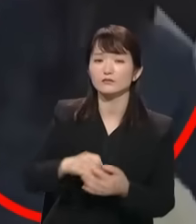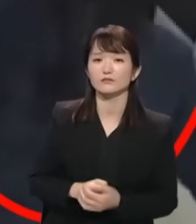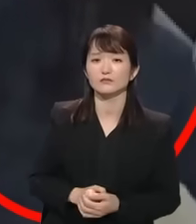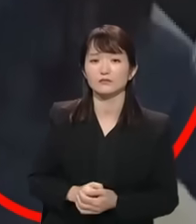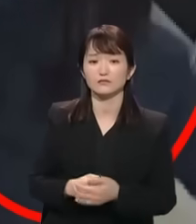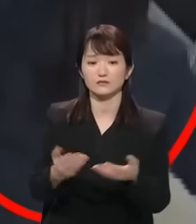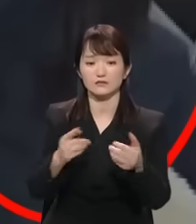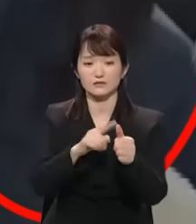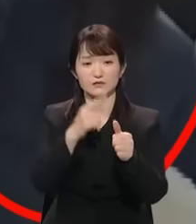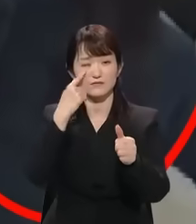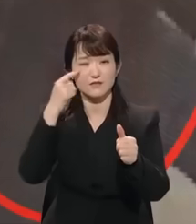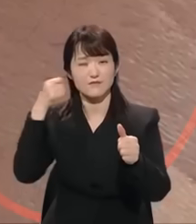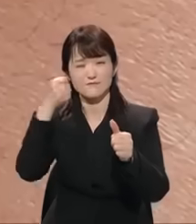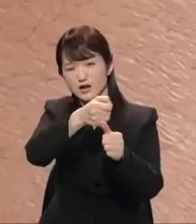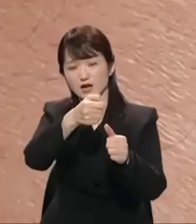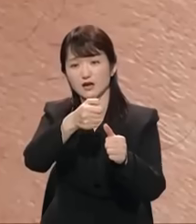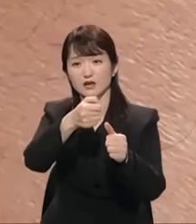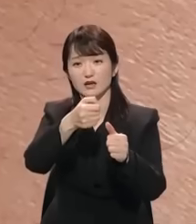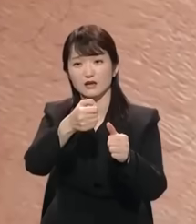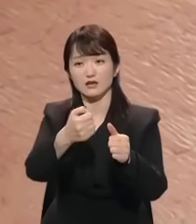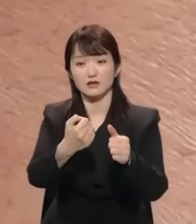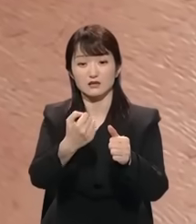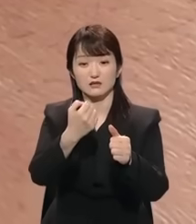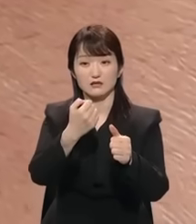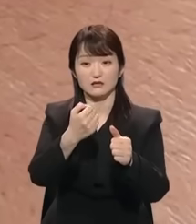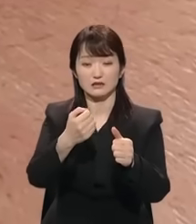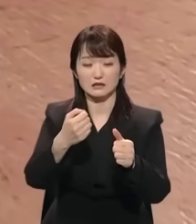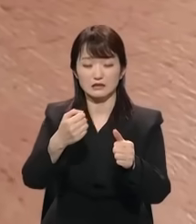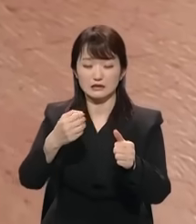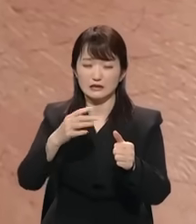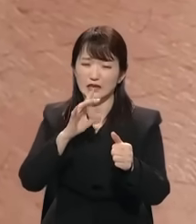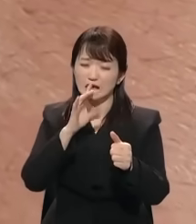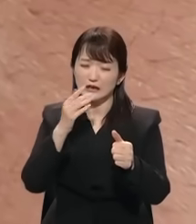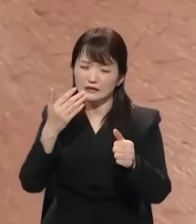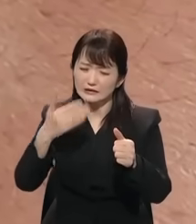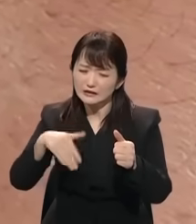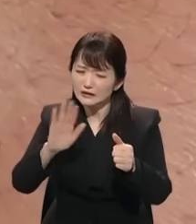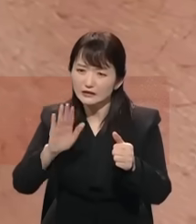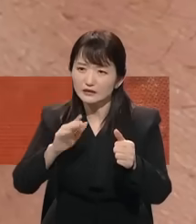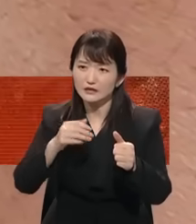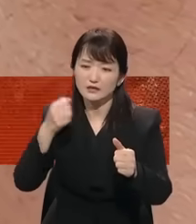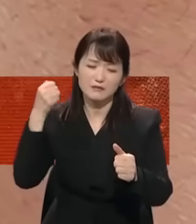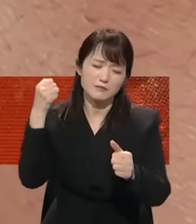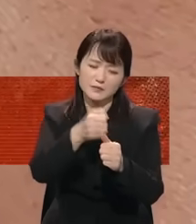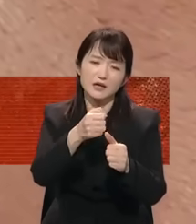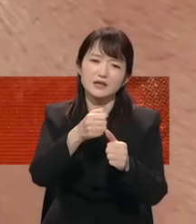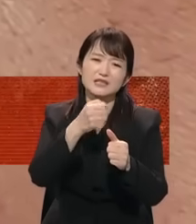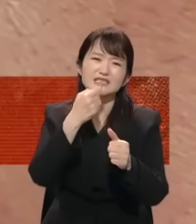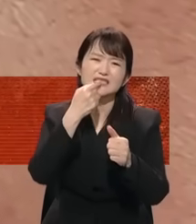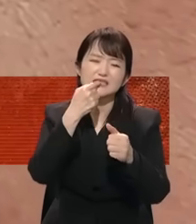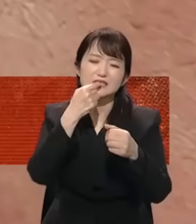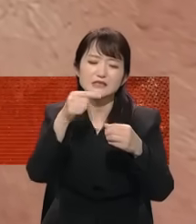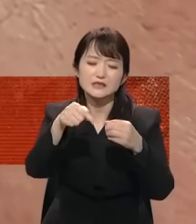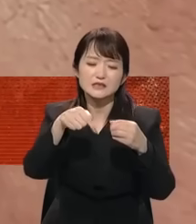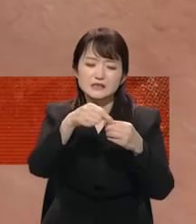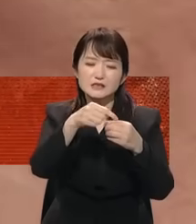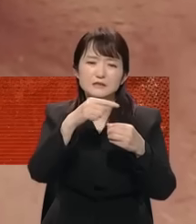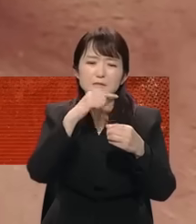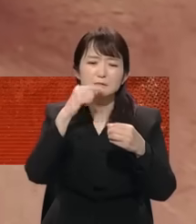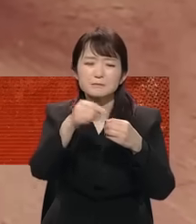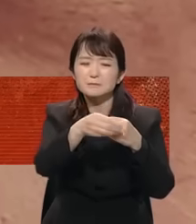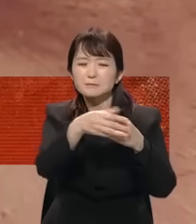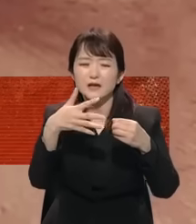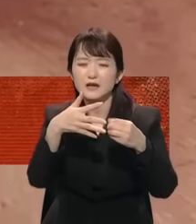영의 을 갖다가 찔렀는데 이게 약간 찔린게 아니라 저 흰자위가 지금 뻘건게 돼 있지 않습니까 그러니까 자기는 그야말로